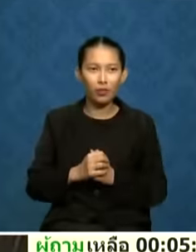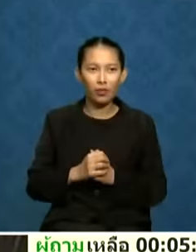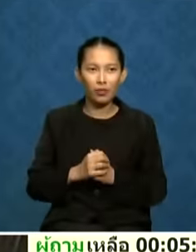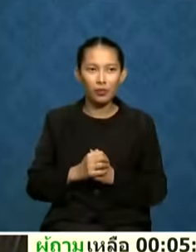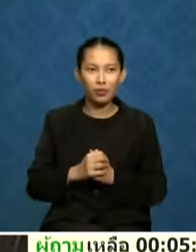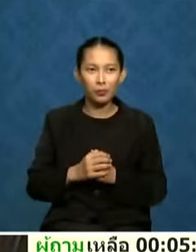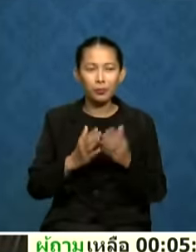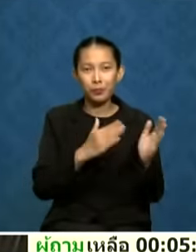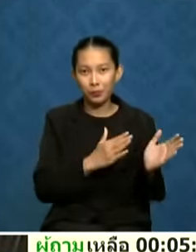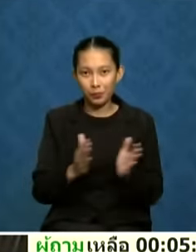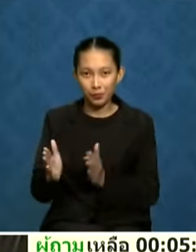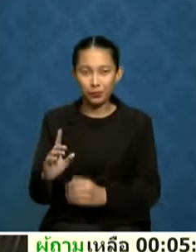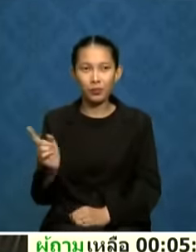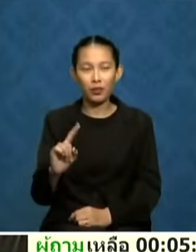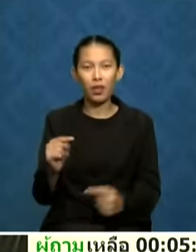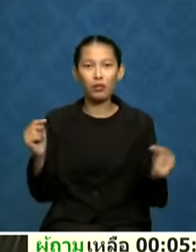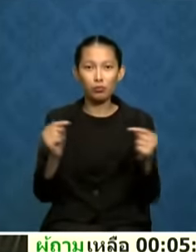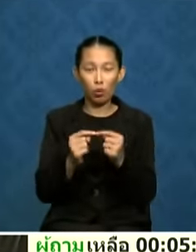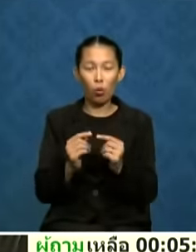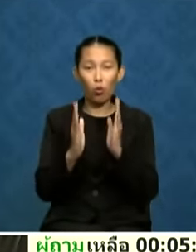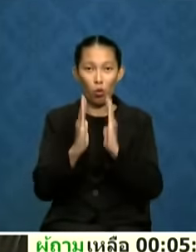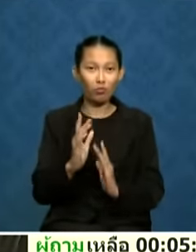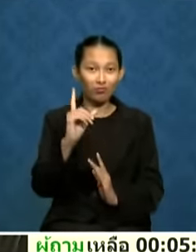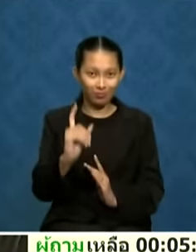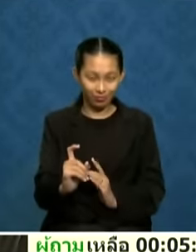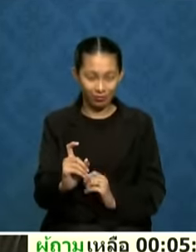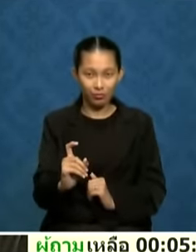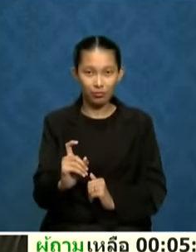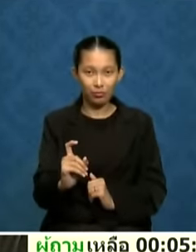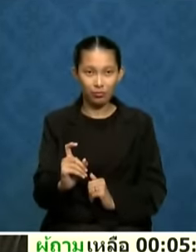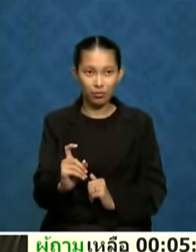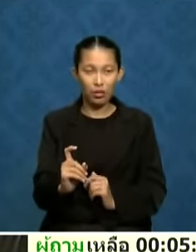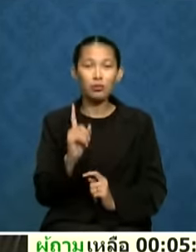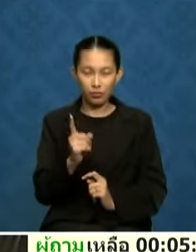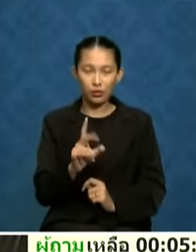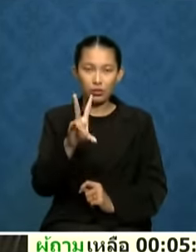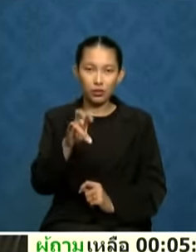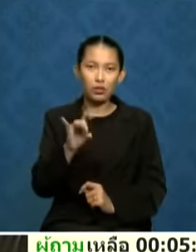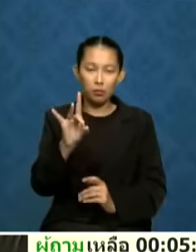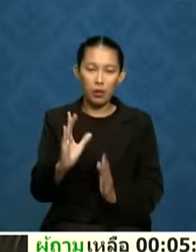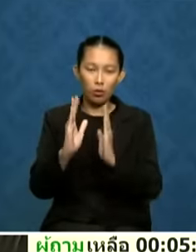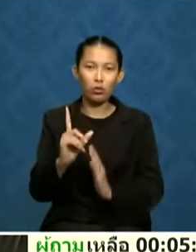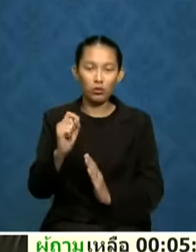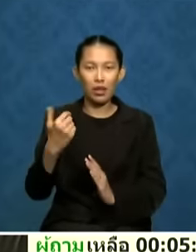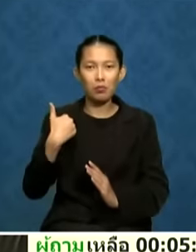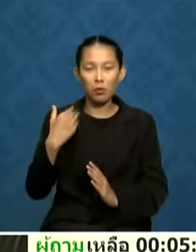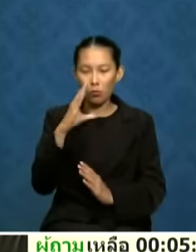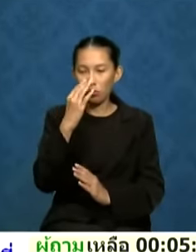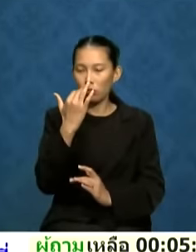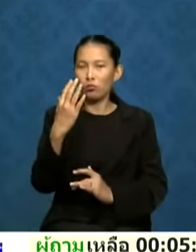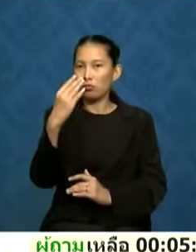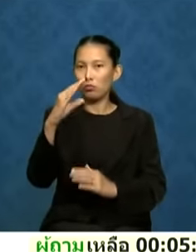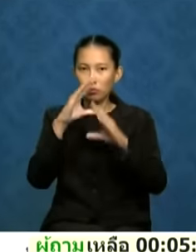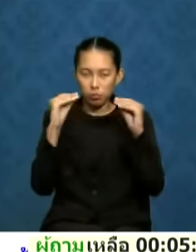และประดีนถัดมาในเรื่องของการเสยชีวตครับใช่ครับ 78 คนเสียชีวิตด้การขาดอากาศหายใจ